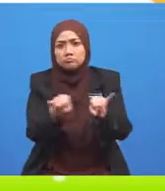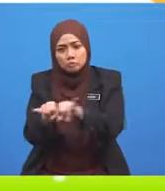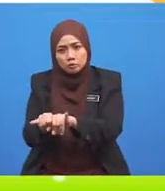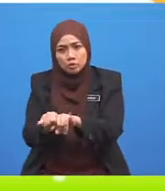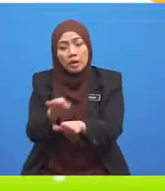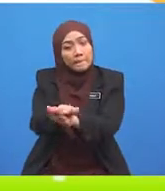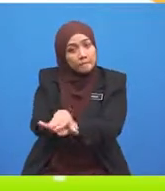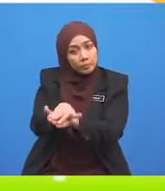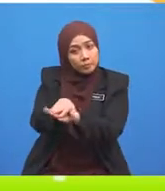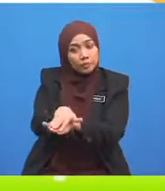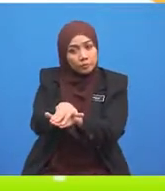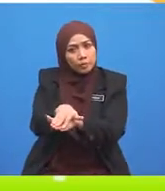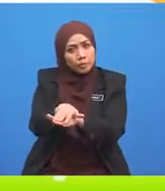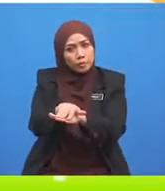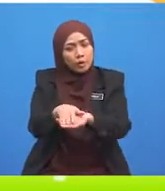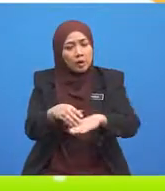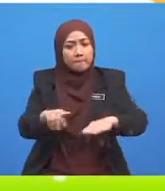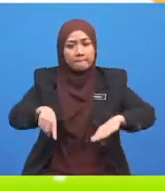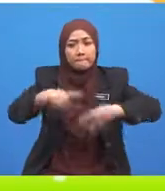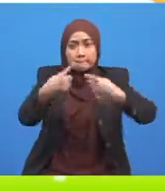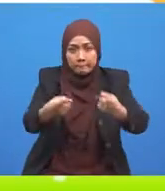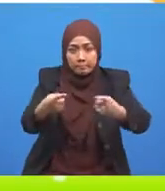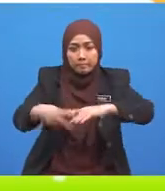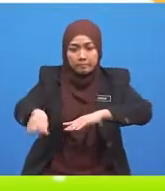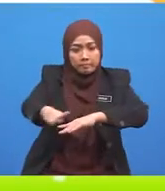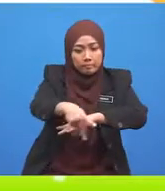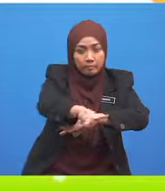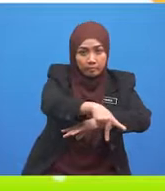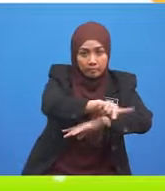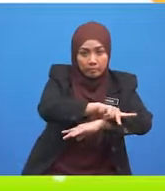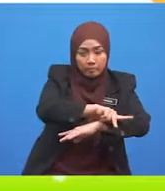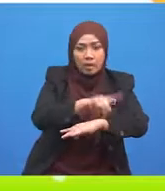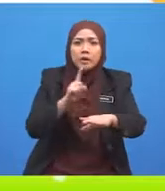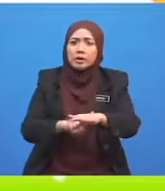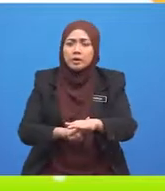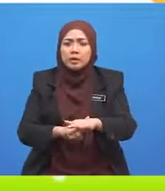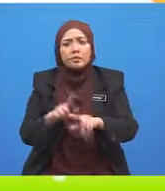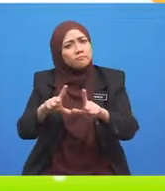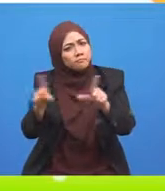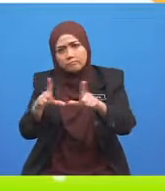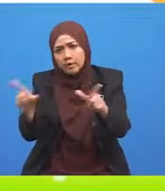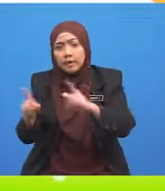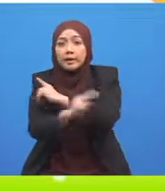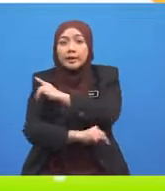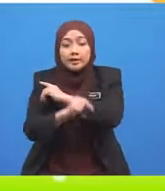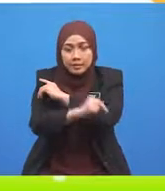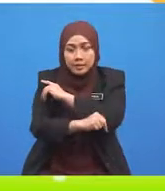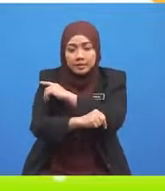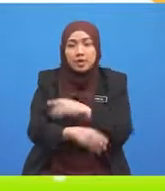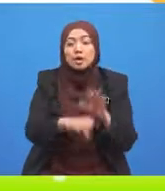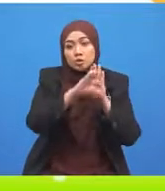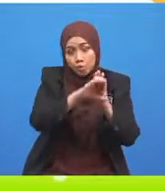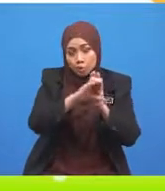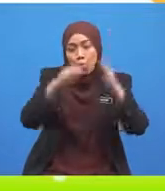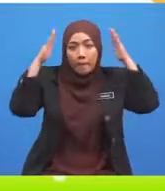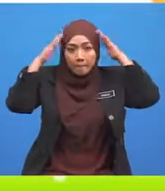penyu mendarat di pantai di beberapa buah negeri-negeri lain seperti